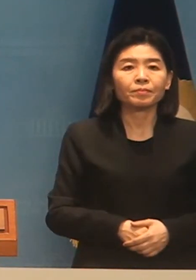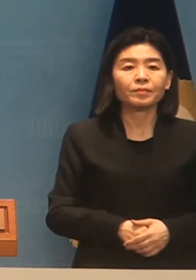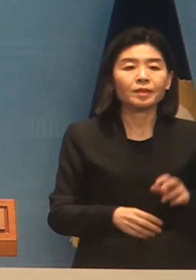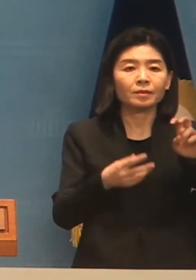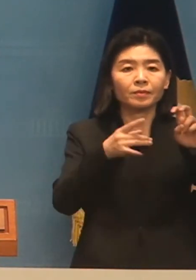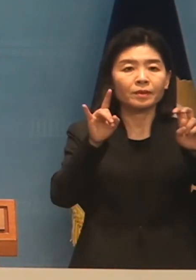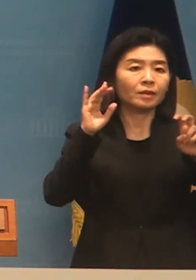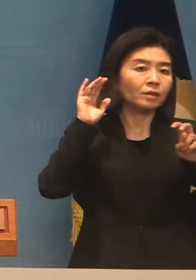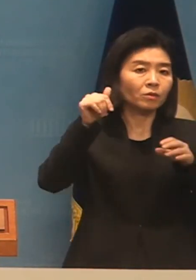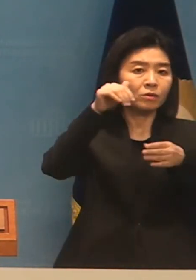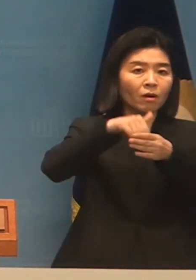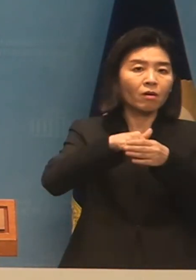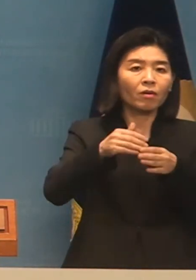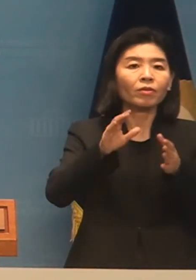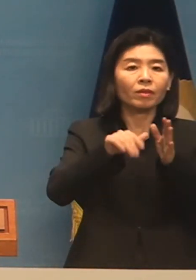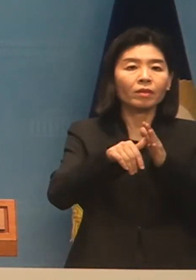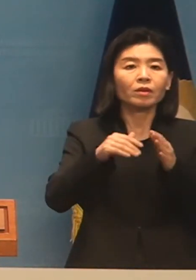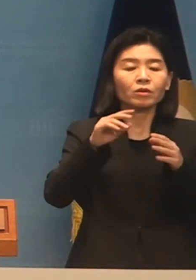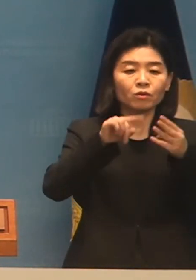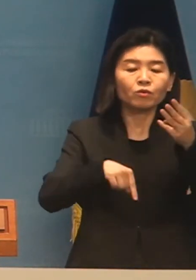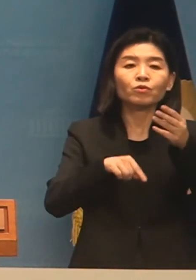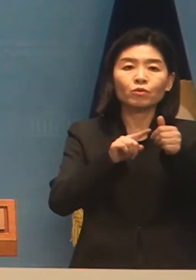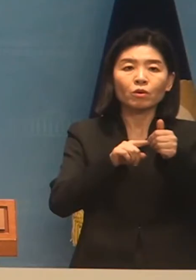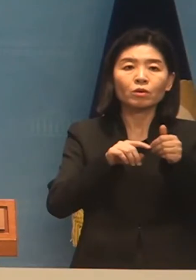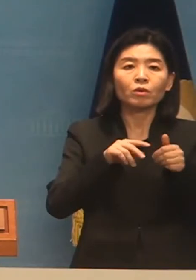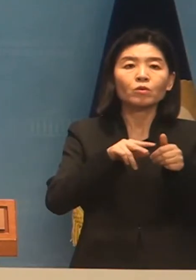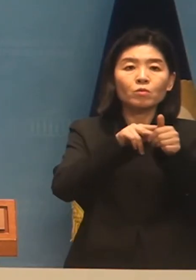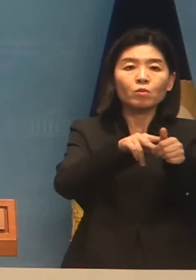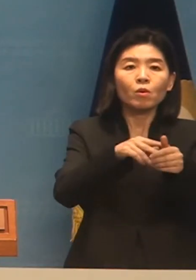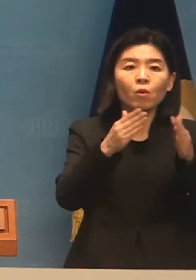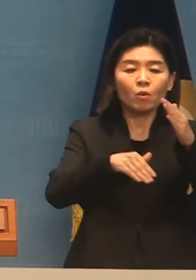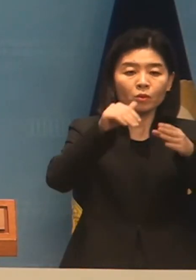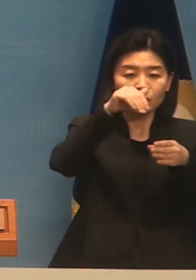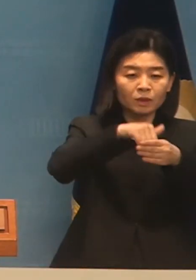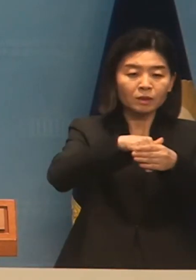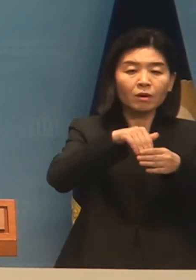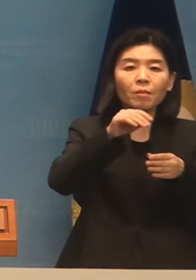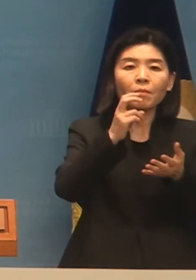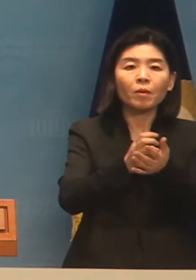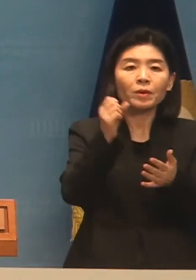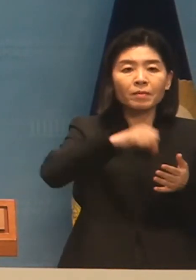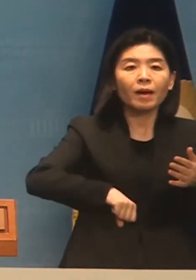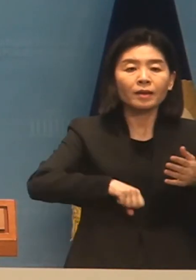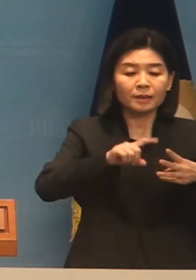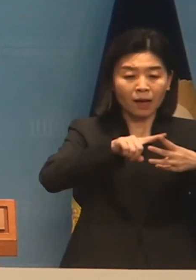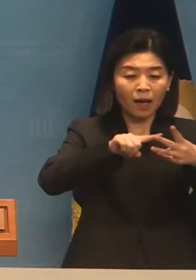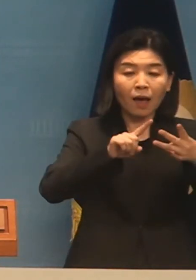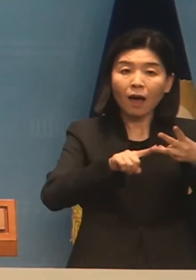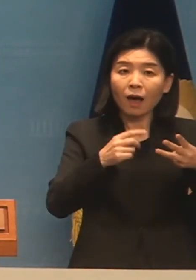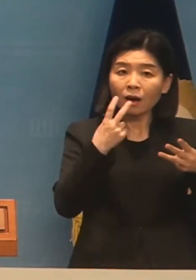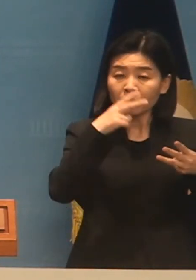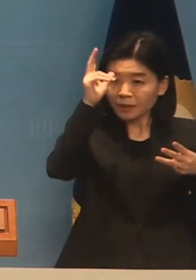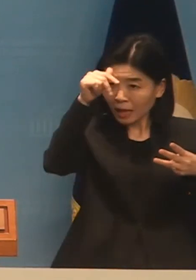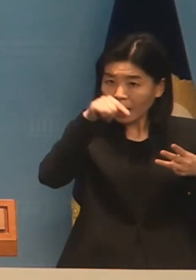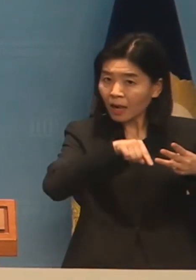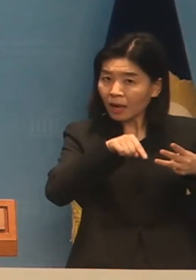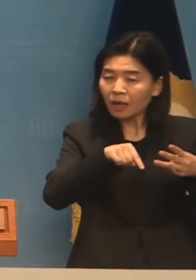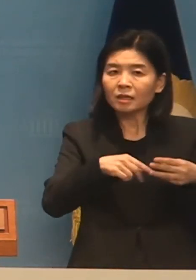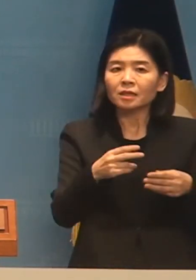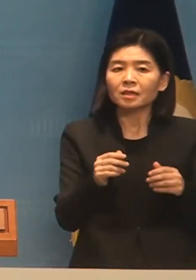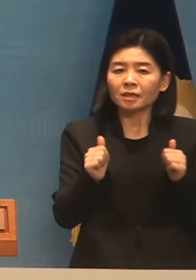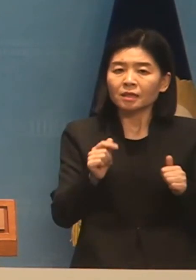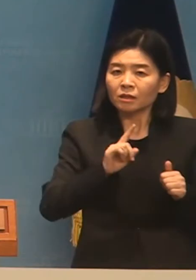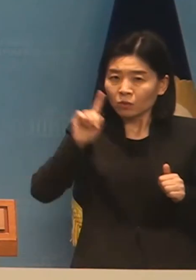20대 대선 윤석열 후보 공직선거법 위반 혐의 3대 사건 검찰 신속 수사 및